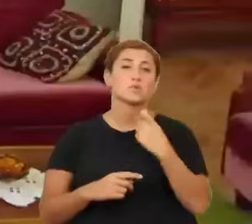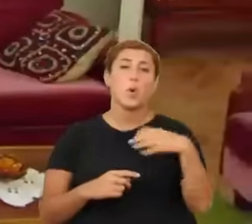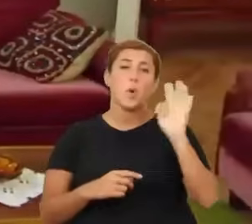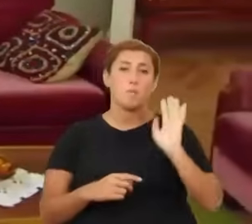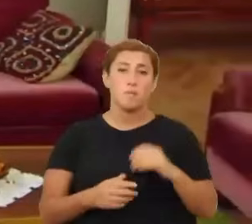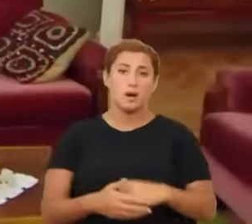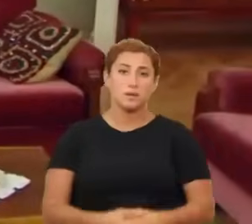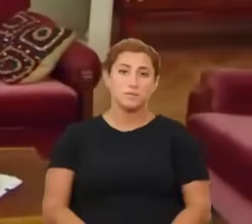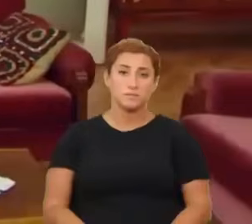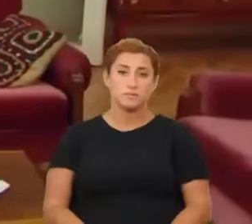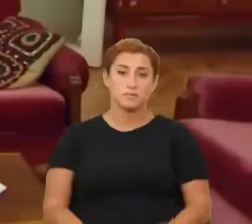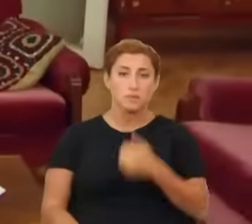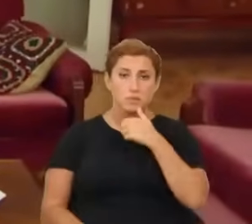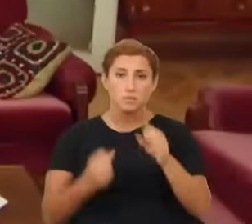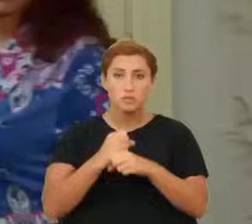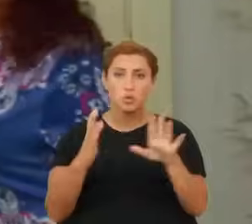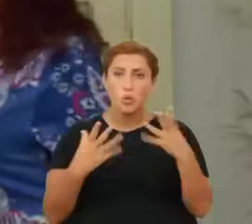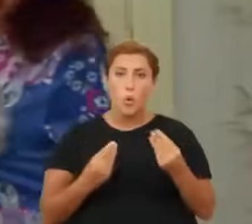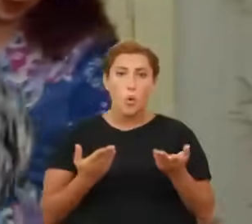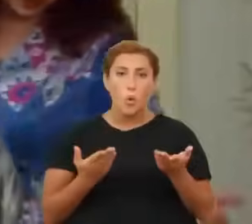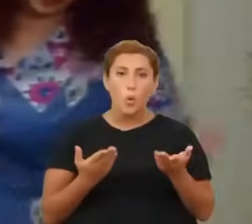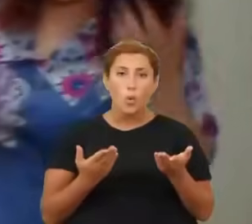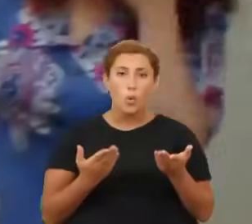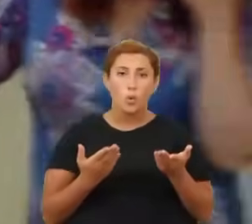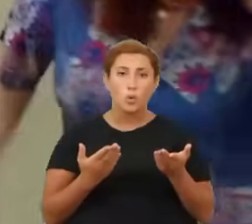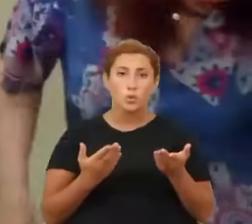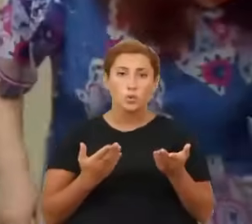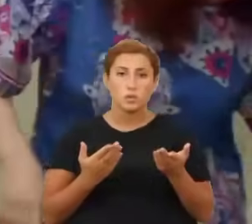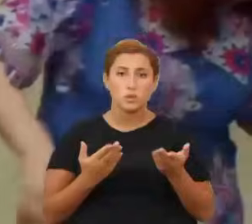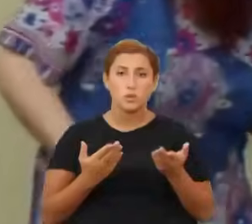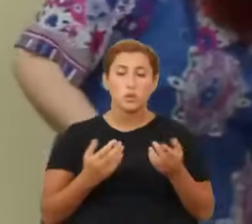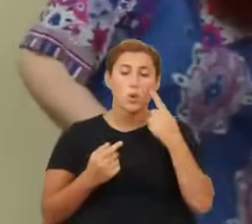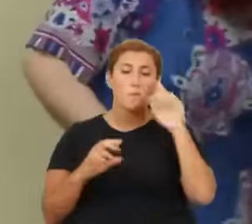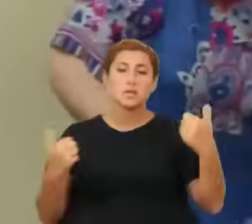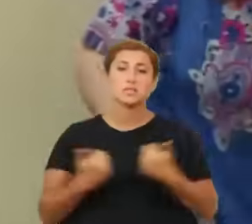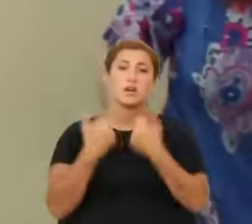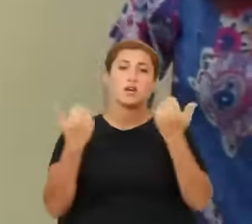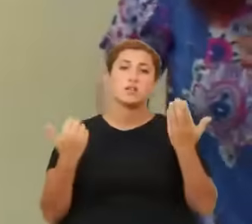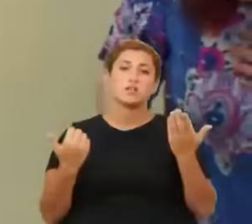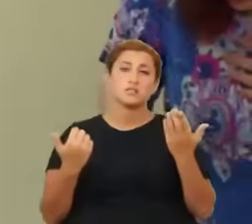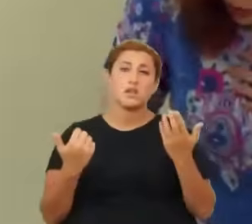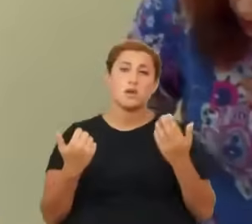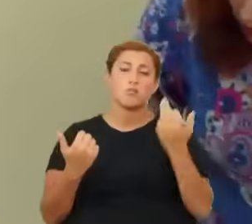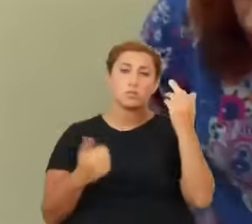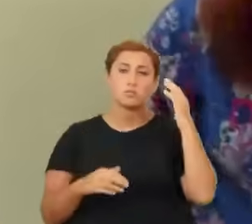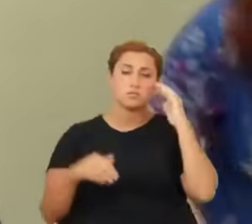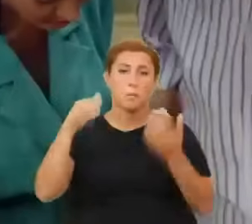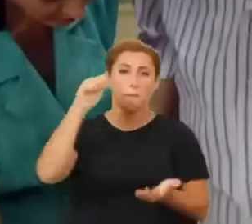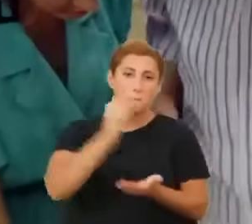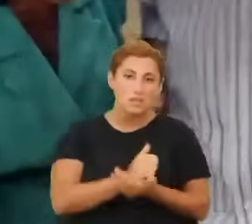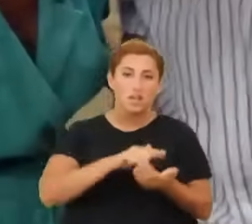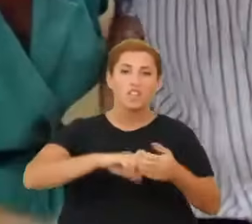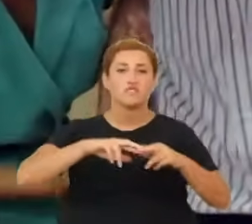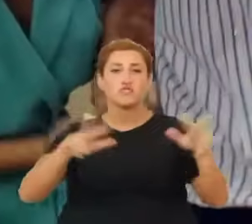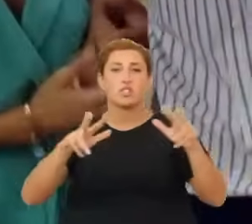sorma. Babacığım, geçmiş olsun. Ne oldu baba? Alayım baba. Görünmez kaza, boşluğa basınca